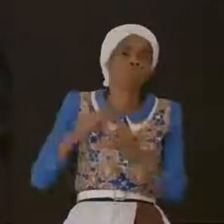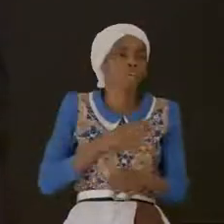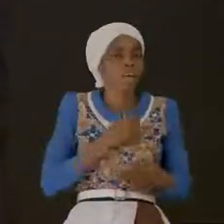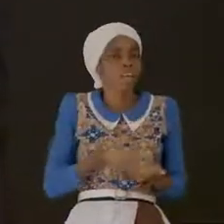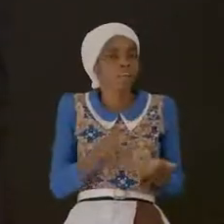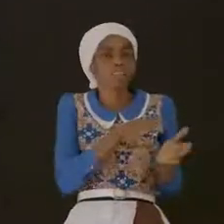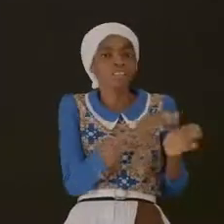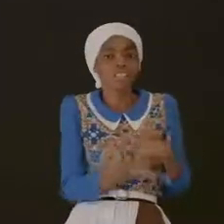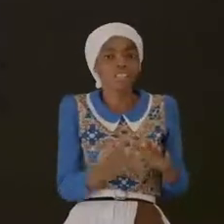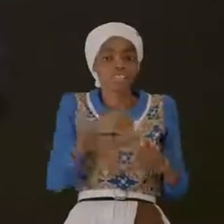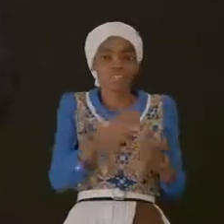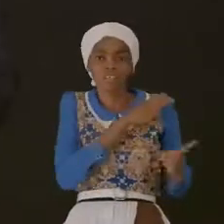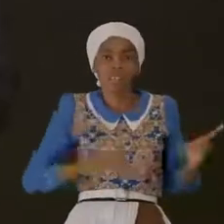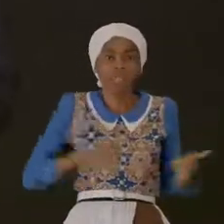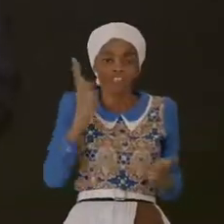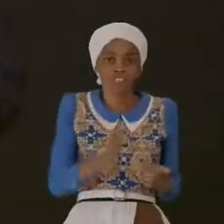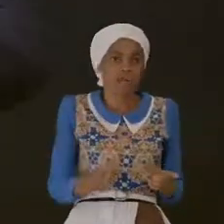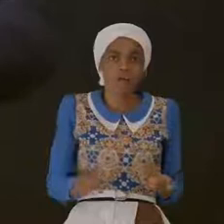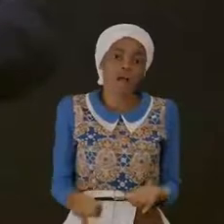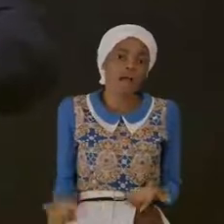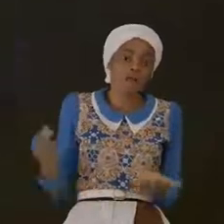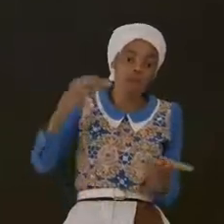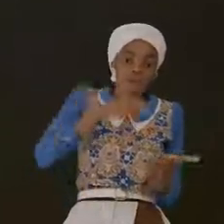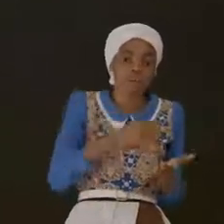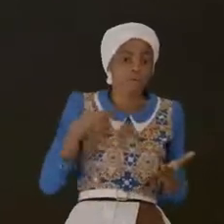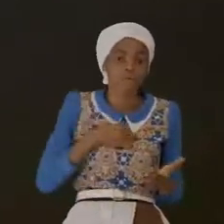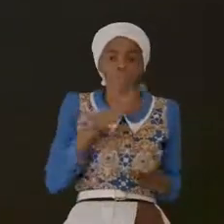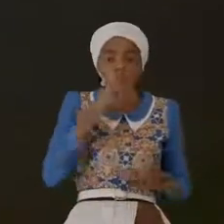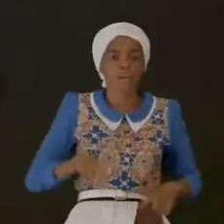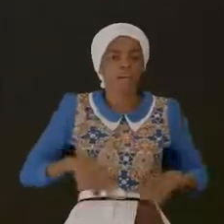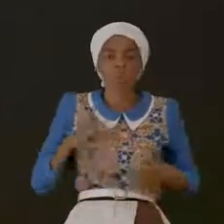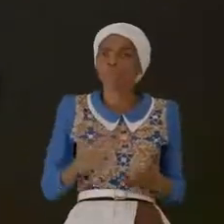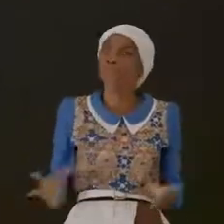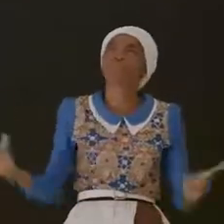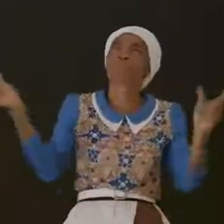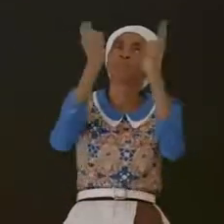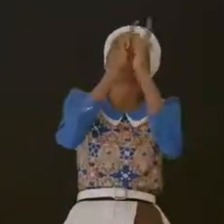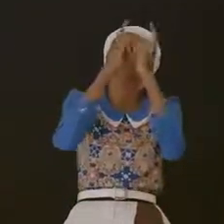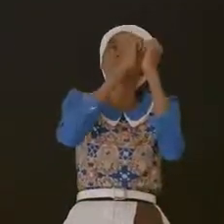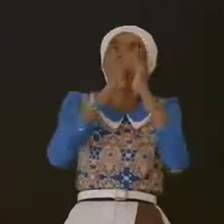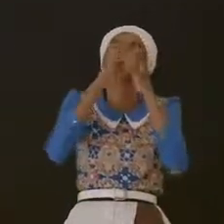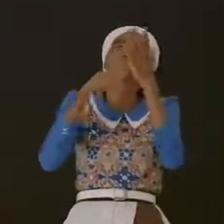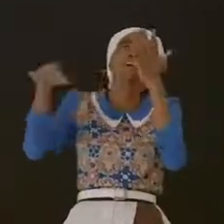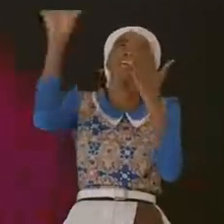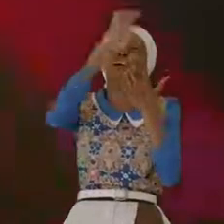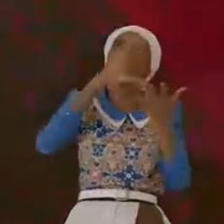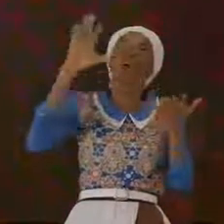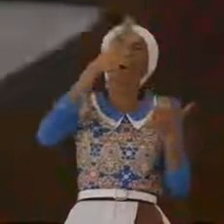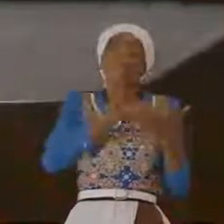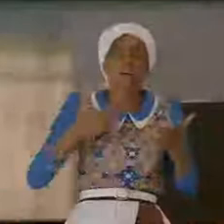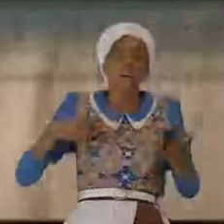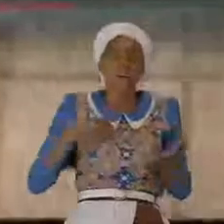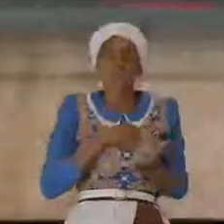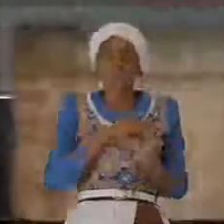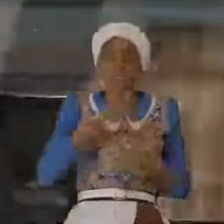Christ ressusciteront, nous qui sommes vivants, nous serons enlevés avec eux dans les airs, et